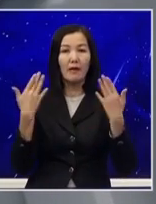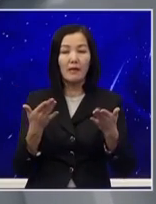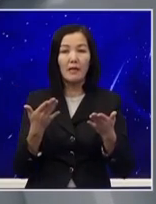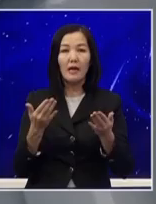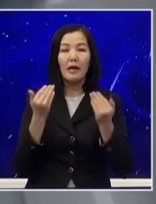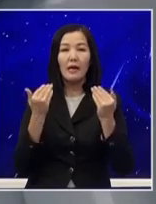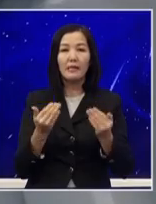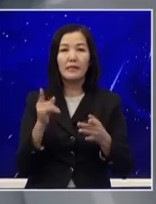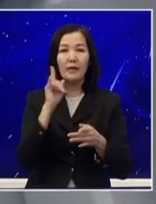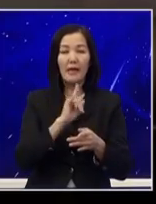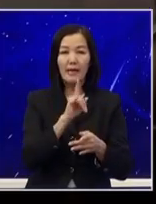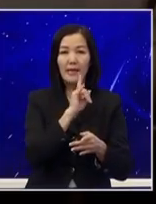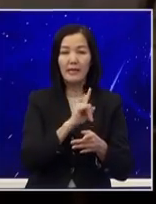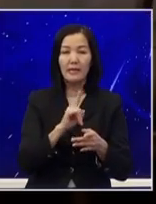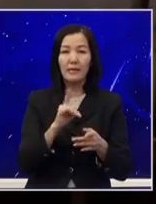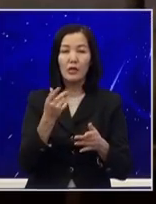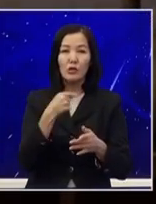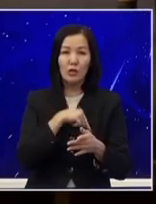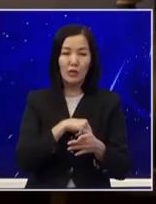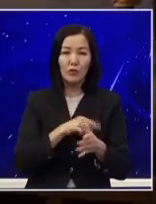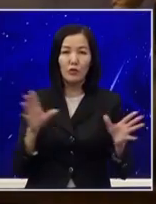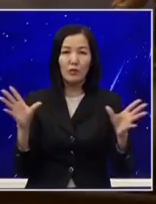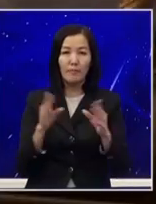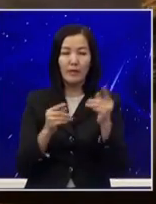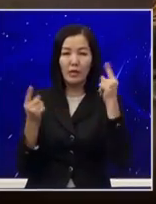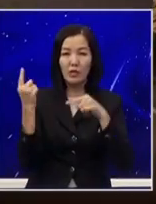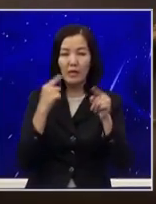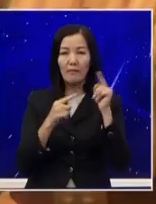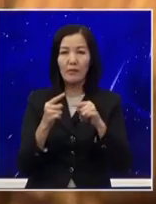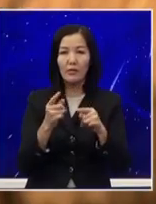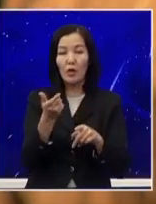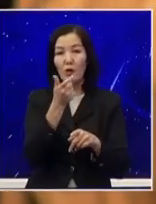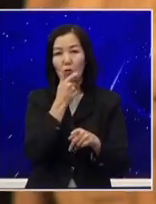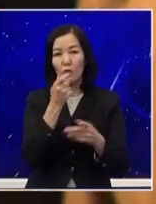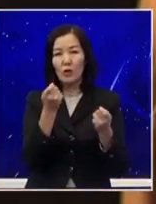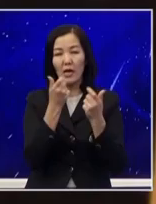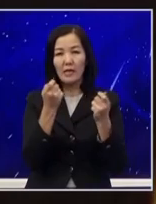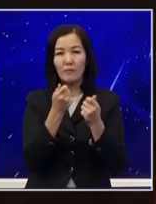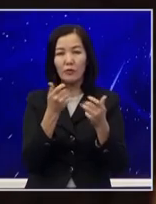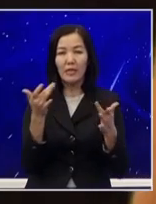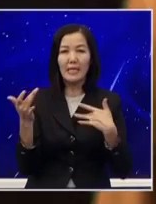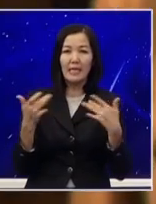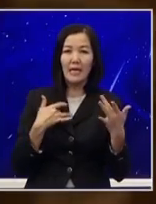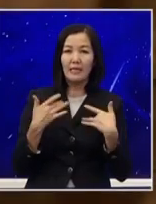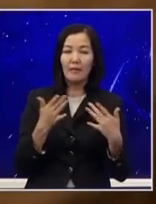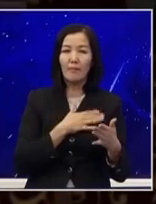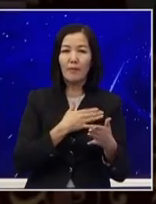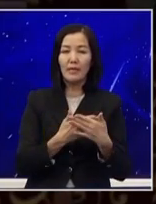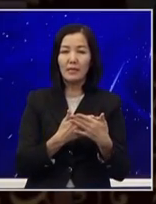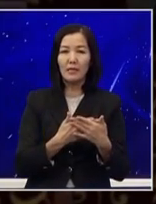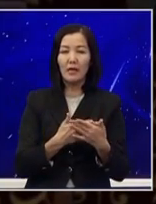пен әйел жан дүниесі қосарлана бейнеленген шығарма. Көрер көрермені аз болса да әртістер жанын салып жүрекке